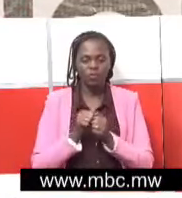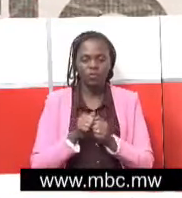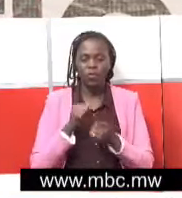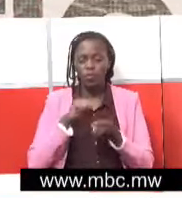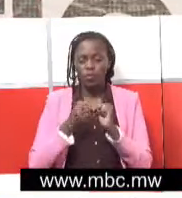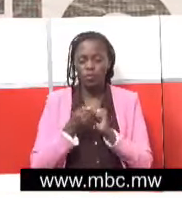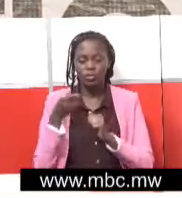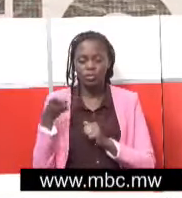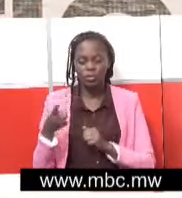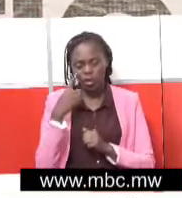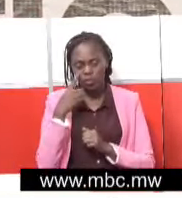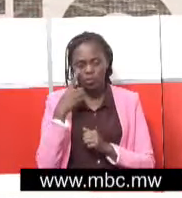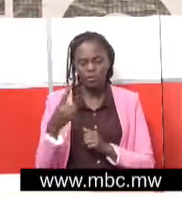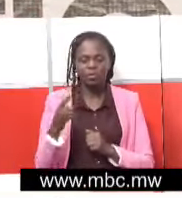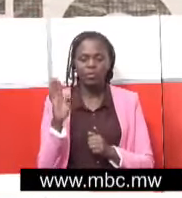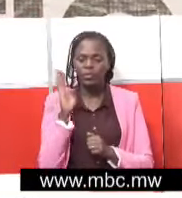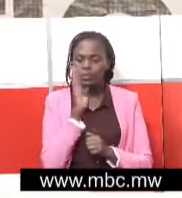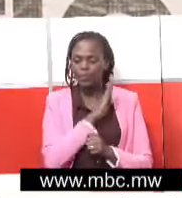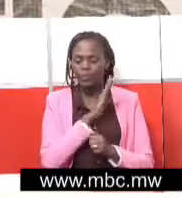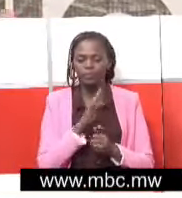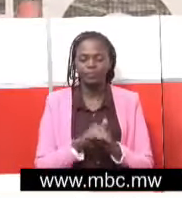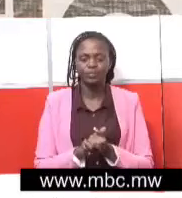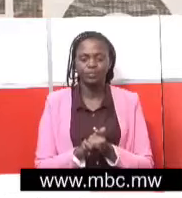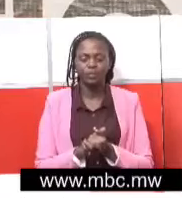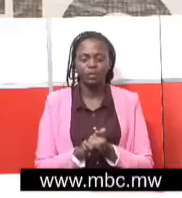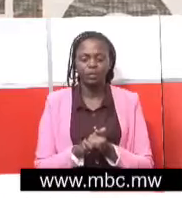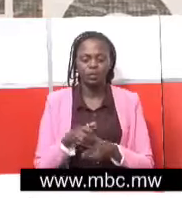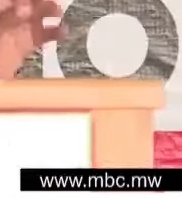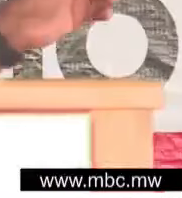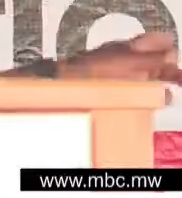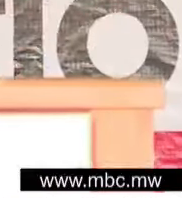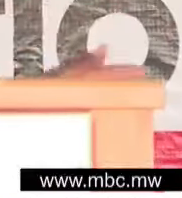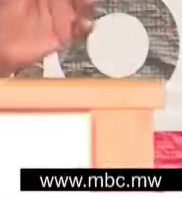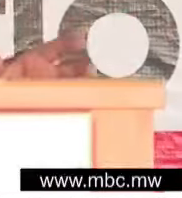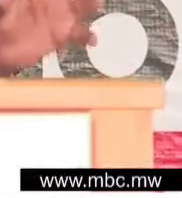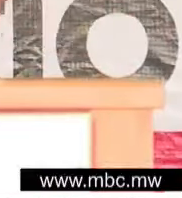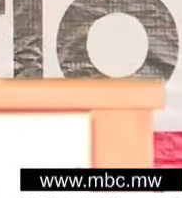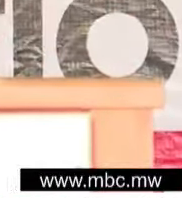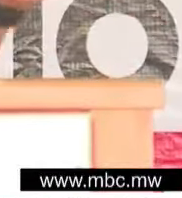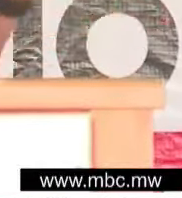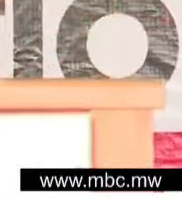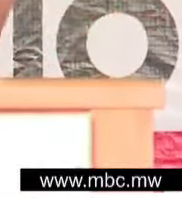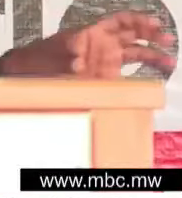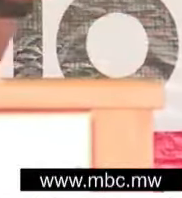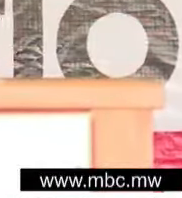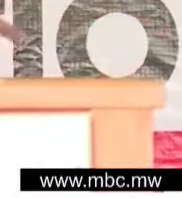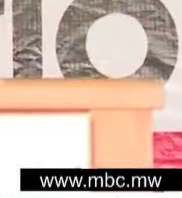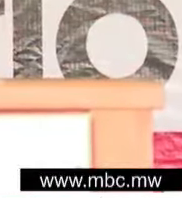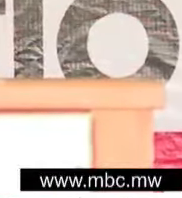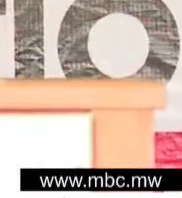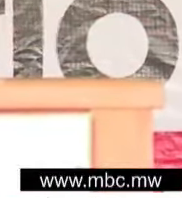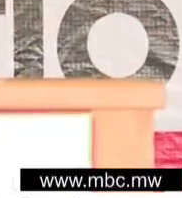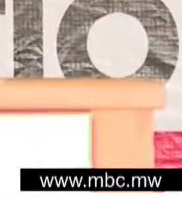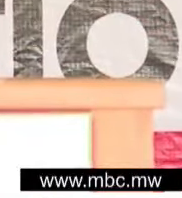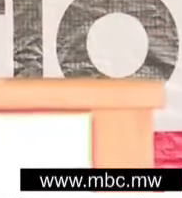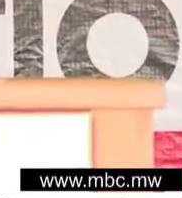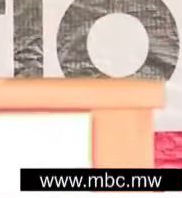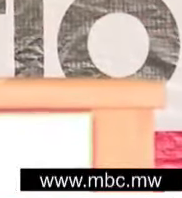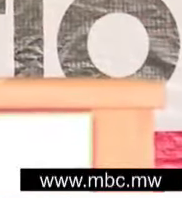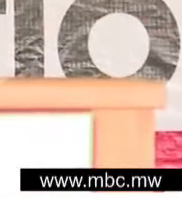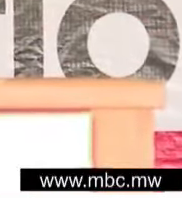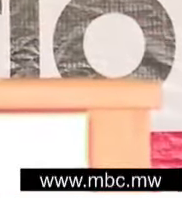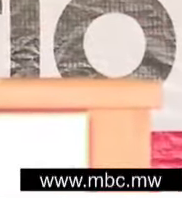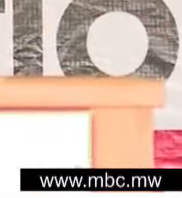vutolo lionedwe, litesedwe, osalizungulira. That's why I'm asking you kuti talembani zimenezi kukupangisani kunena kuti